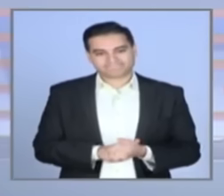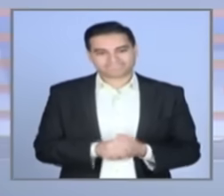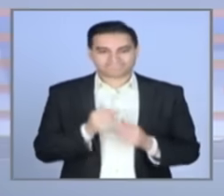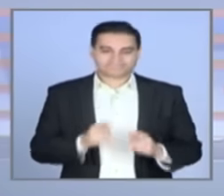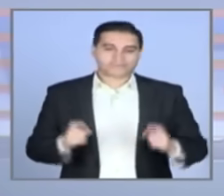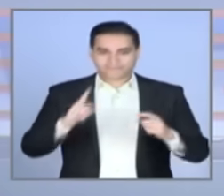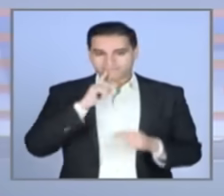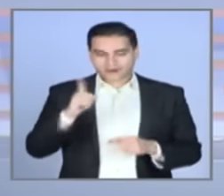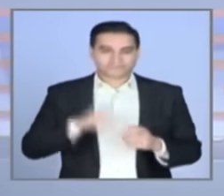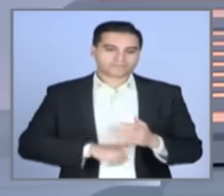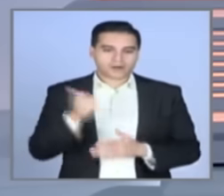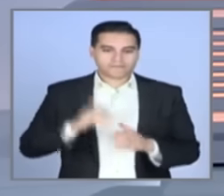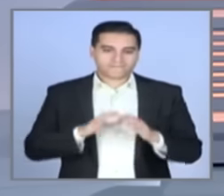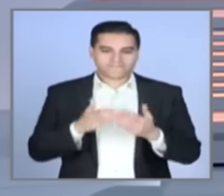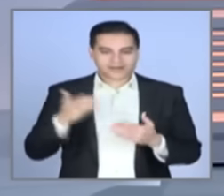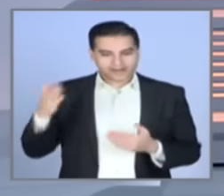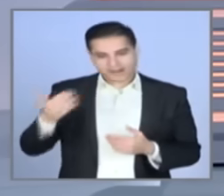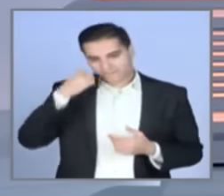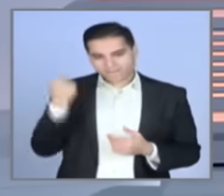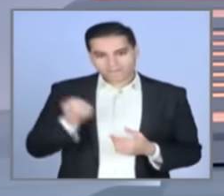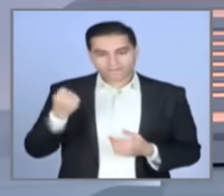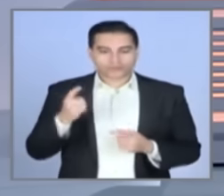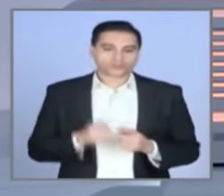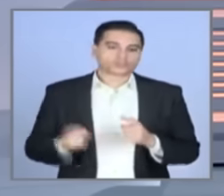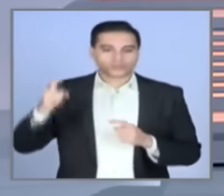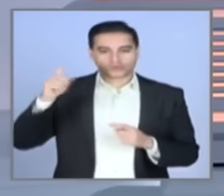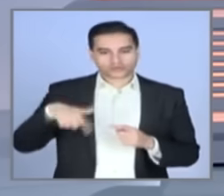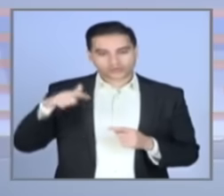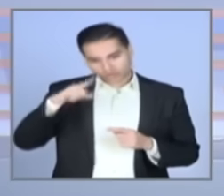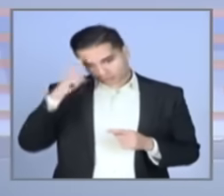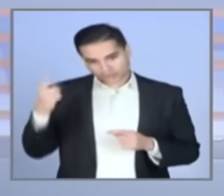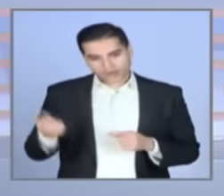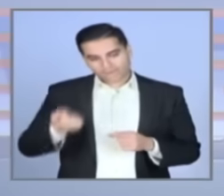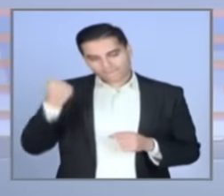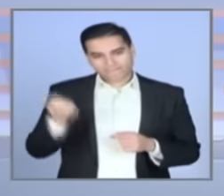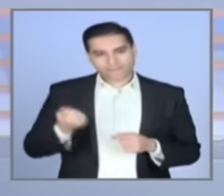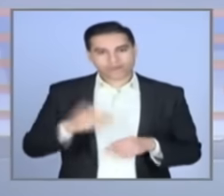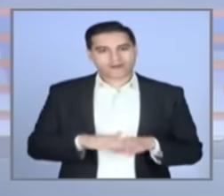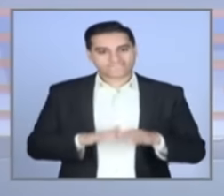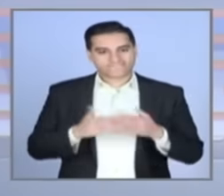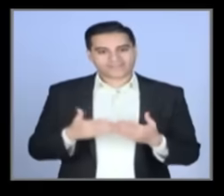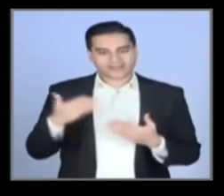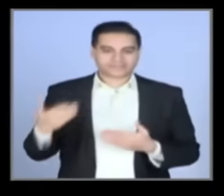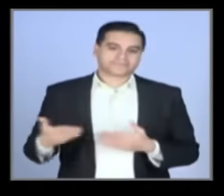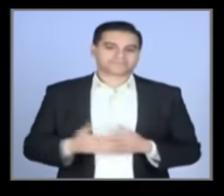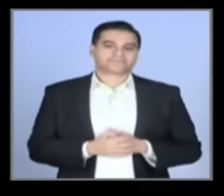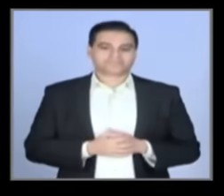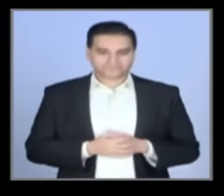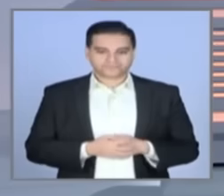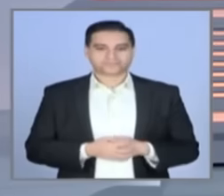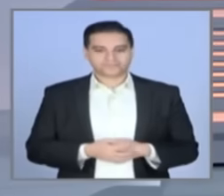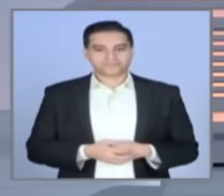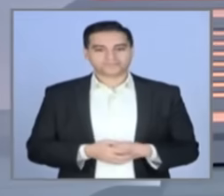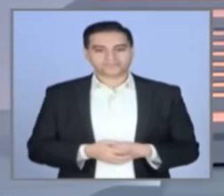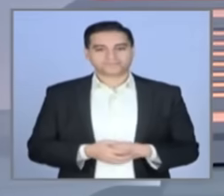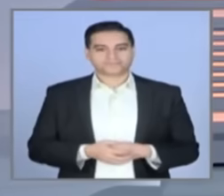المباراة حسمت وفريق عيسى ألف مبروك إلى دور الست. ألف مبروك لفريق عيسى.